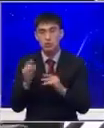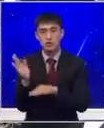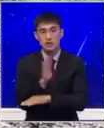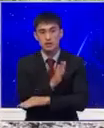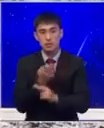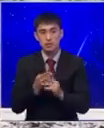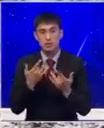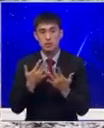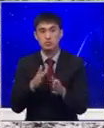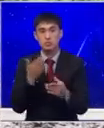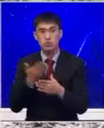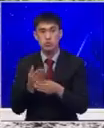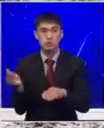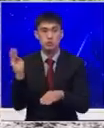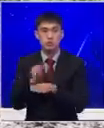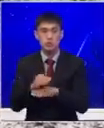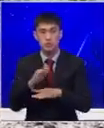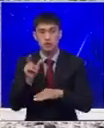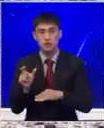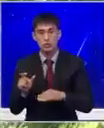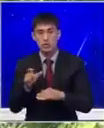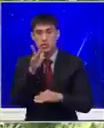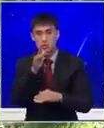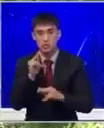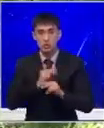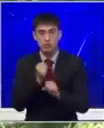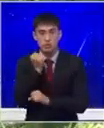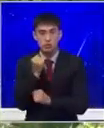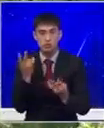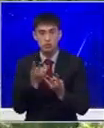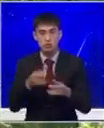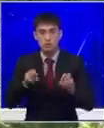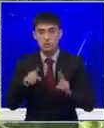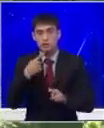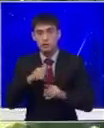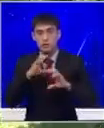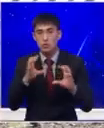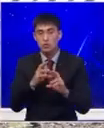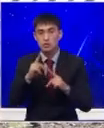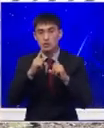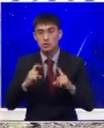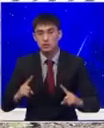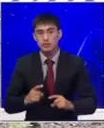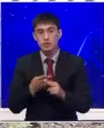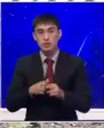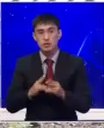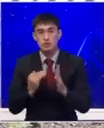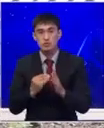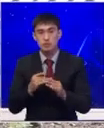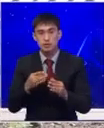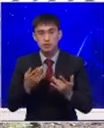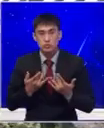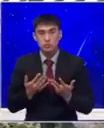а потом у Требуется помощь дополнительных рук сезонных рабочих по словам специалистов уход за зелеными насаждениями труд весьма